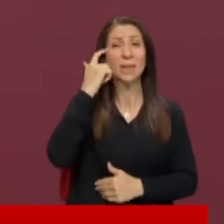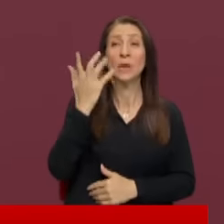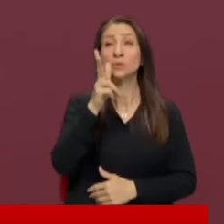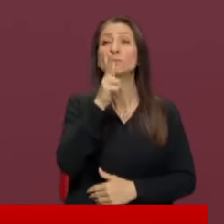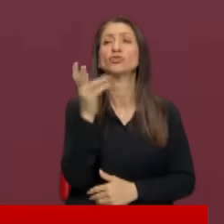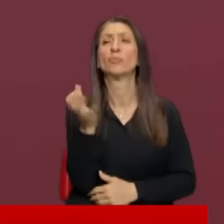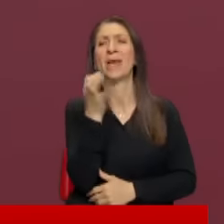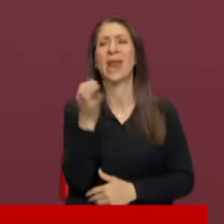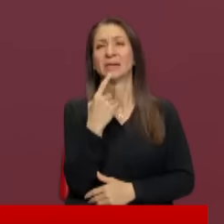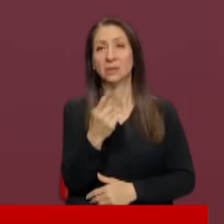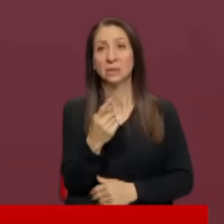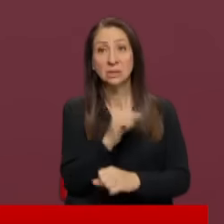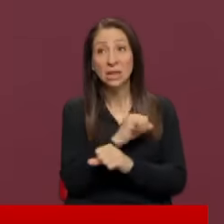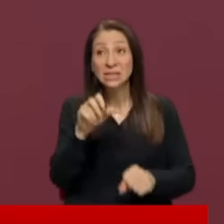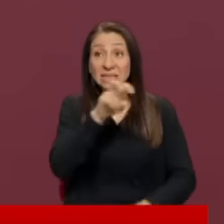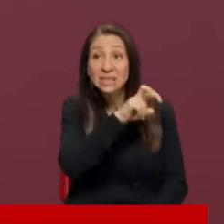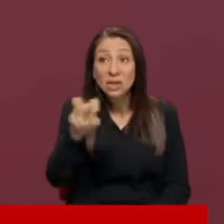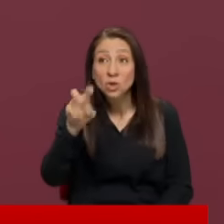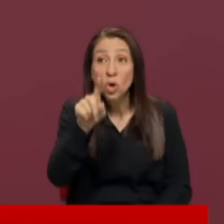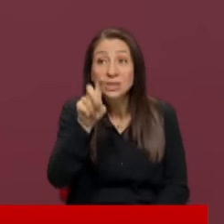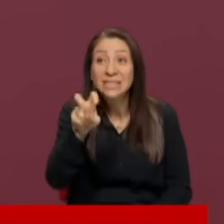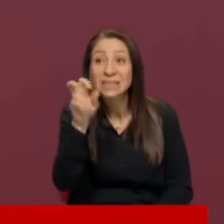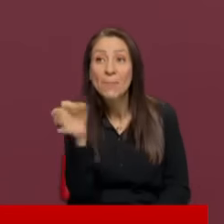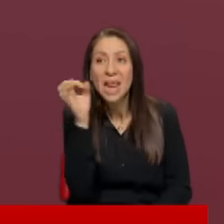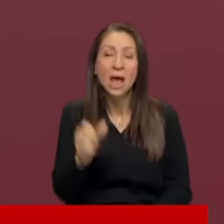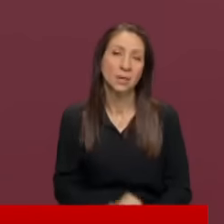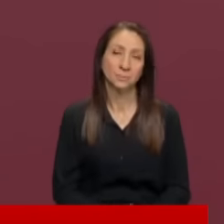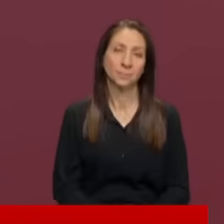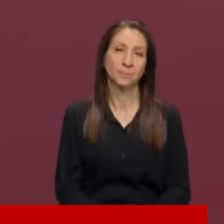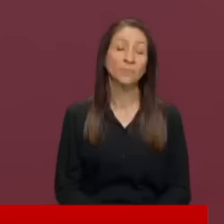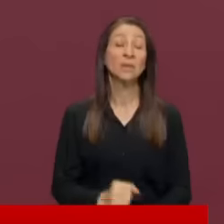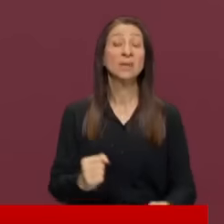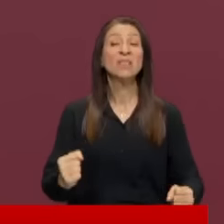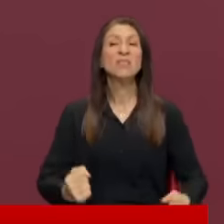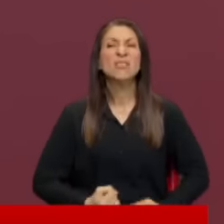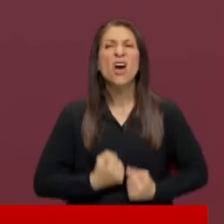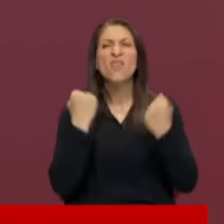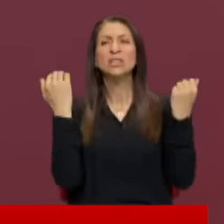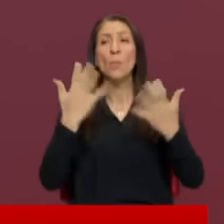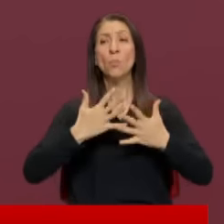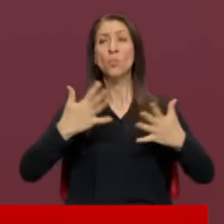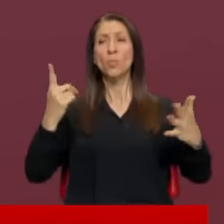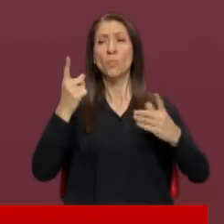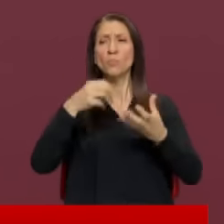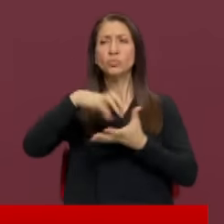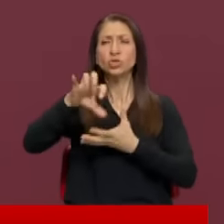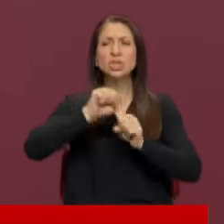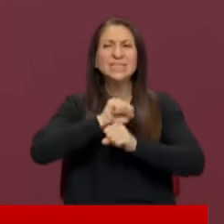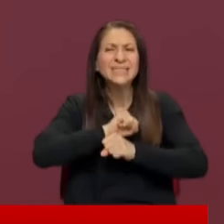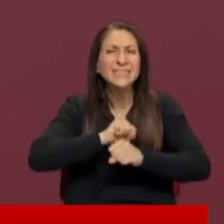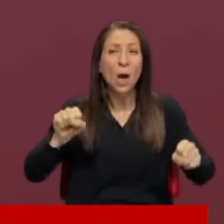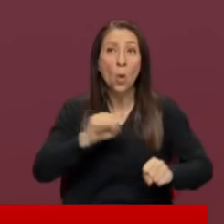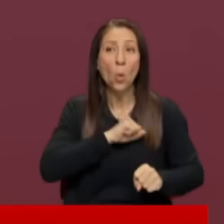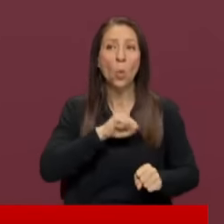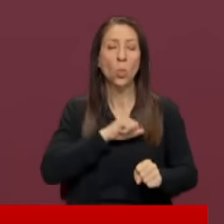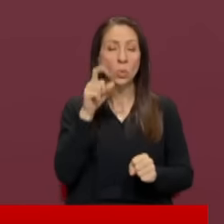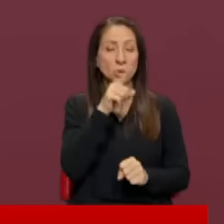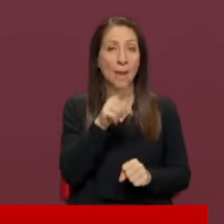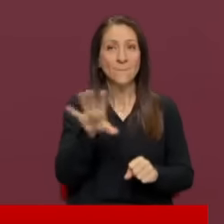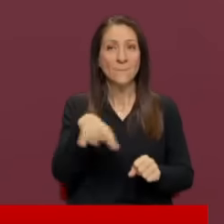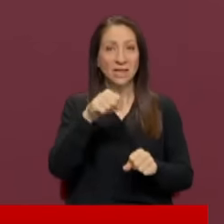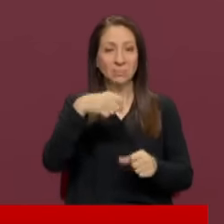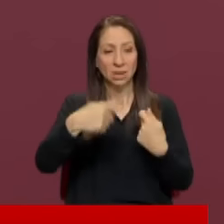300 milyar dedi. Zarar 818 milyar liradır. Devasa bir bütçe açığını daha da büyütmekten korktukları için bunu